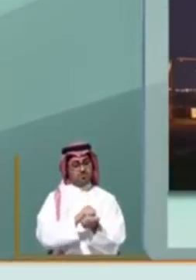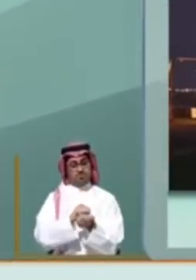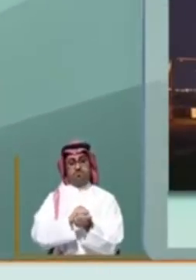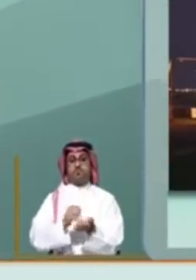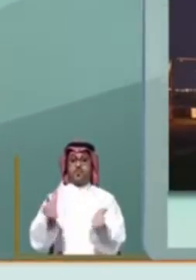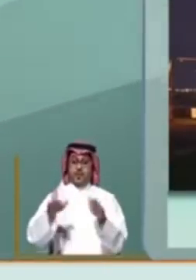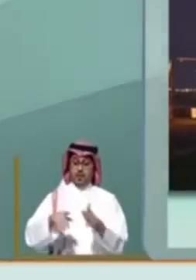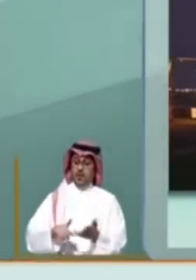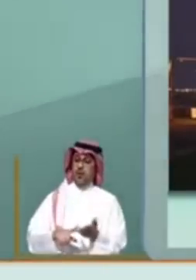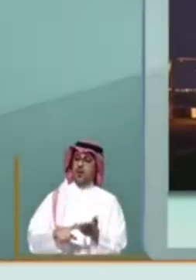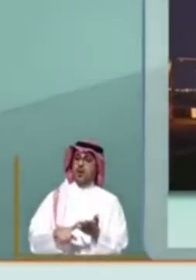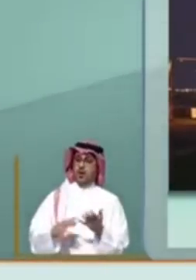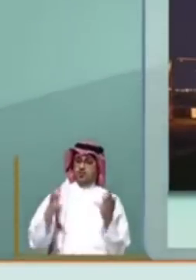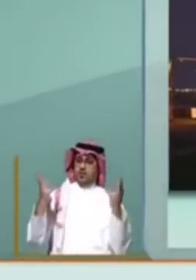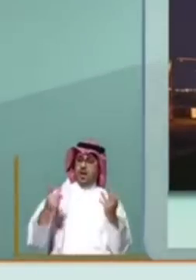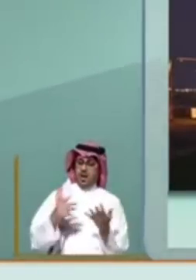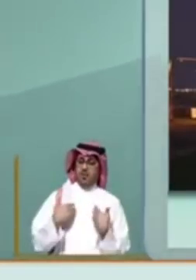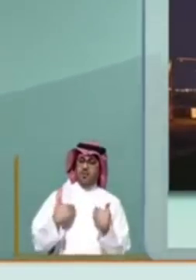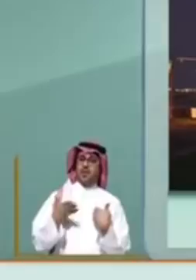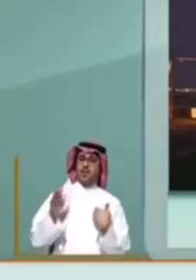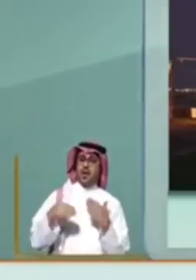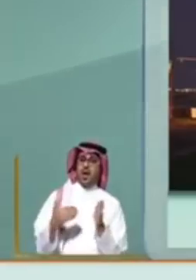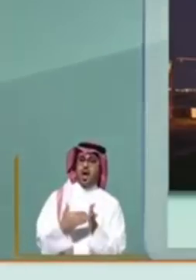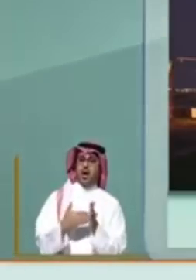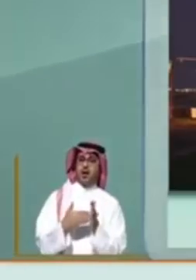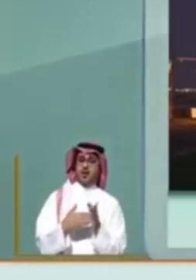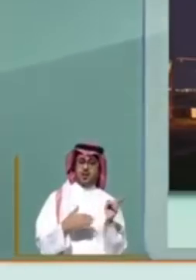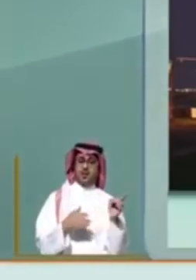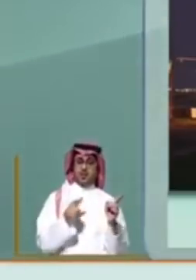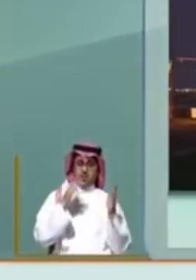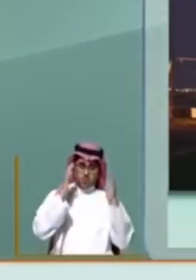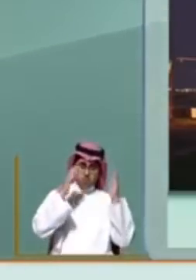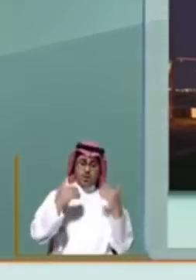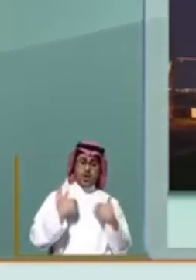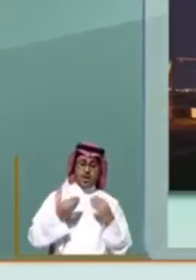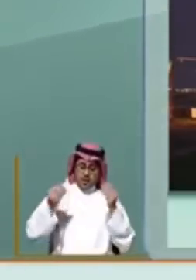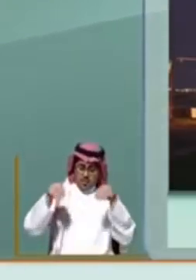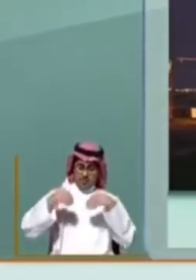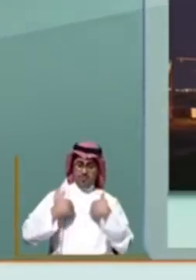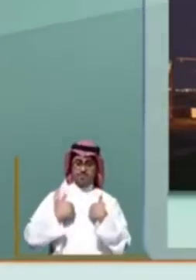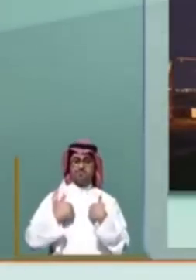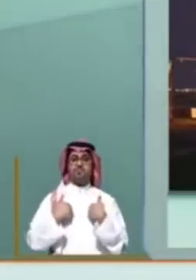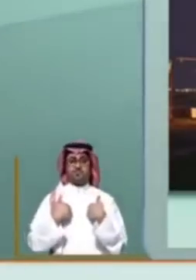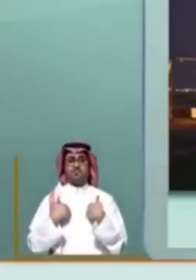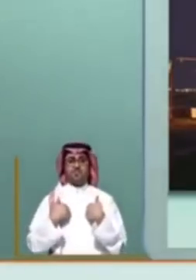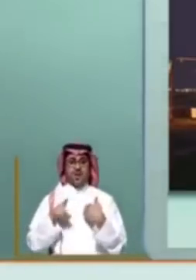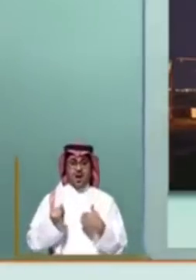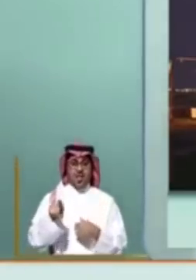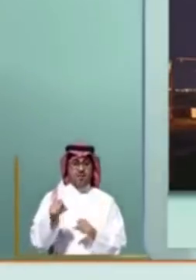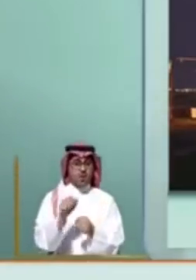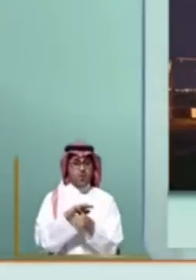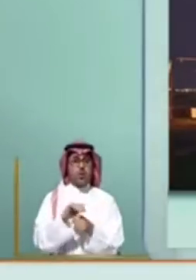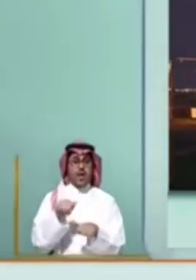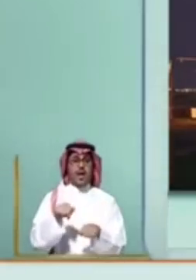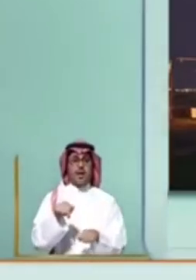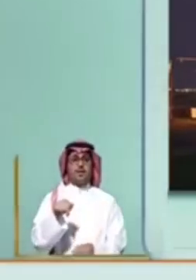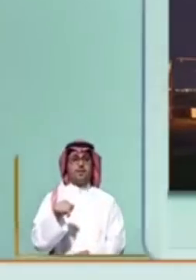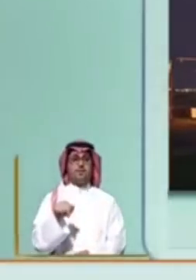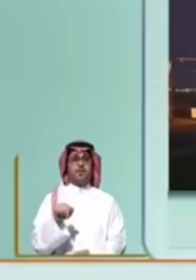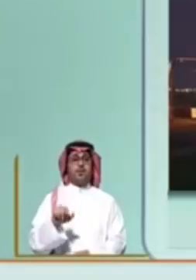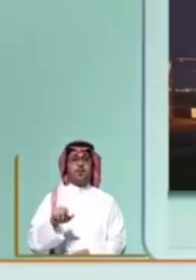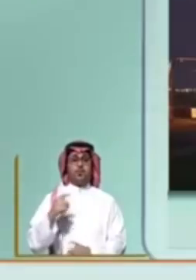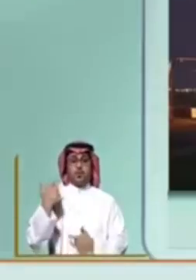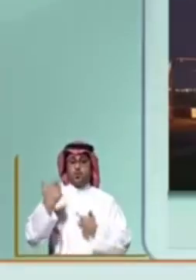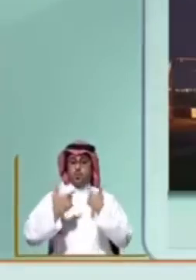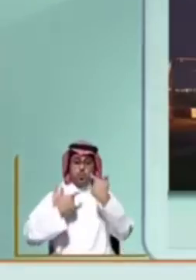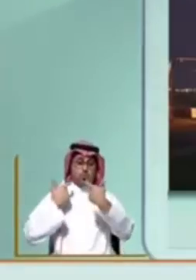في بعض الإحصائيات اللي تمت في الأخير اللي أنت ذكرتها مقدما أن البلدية خلال الجائحة هذه تم يعني